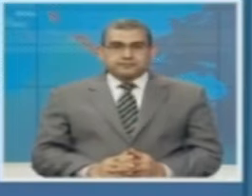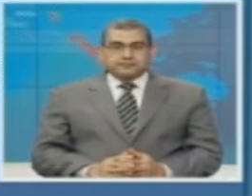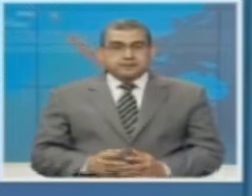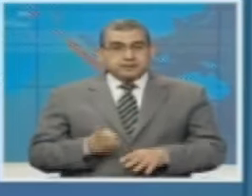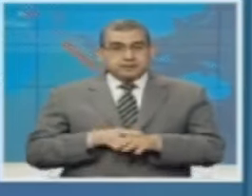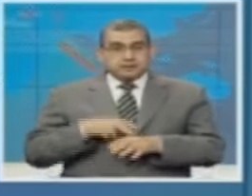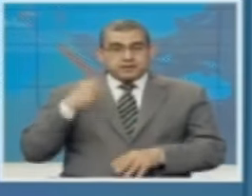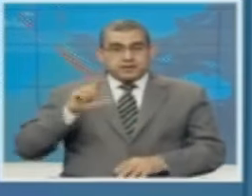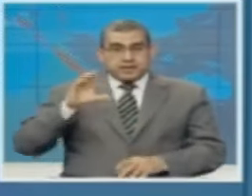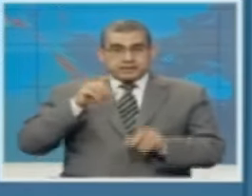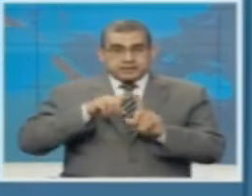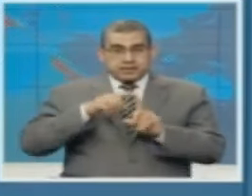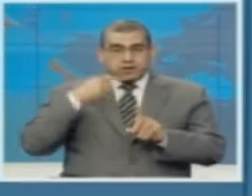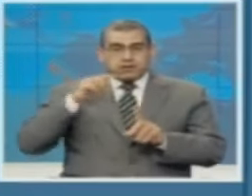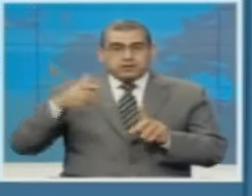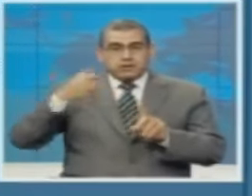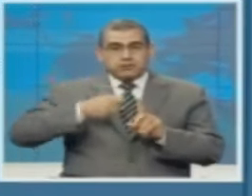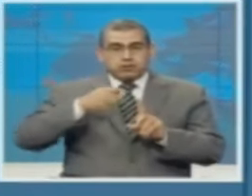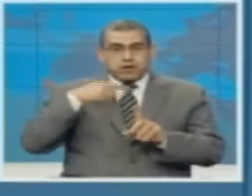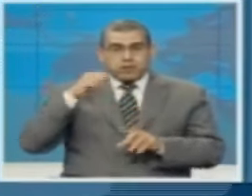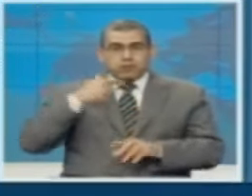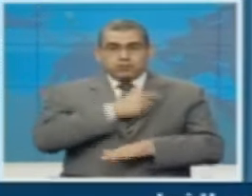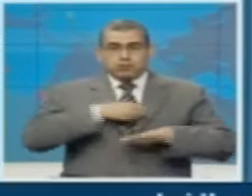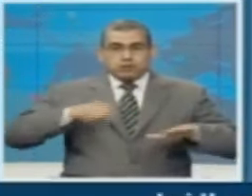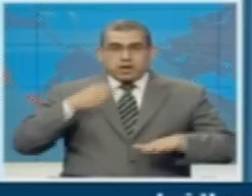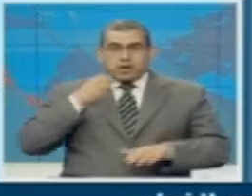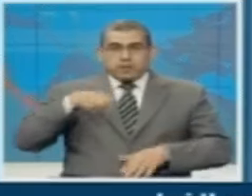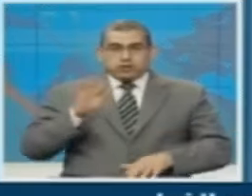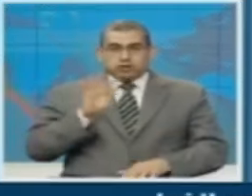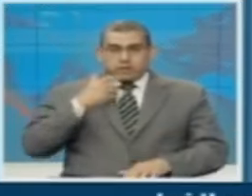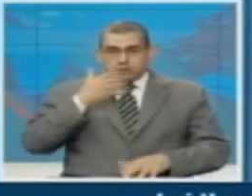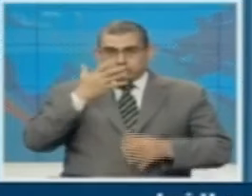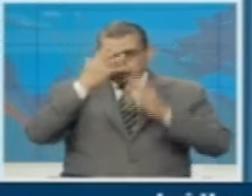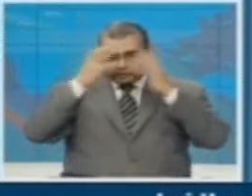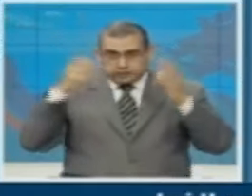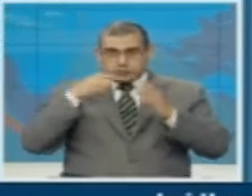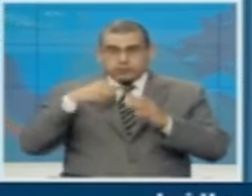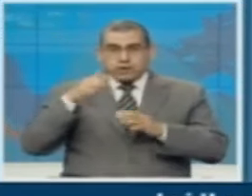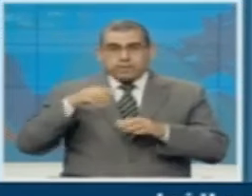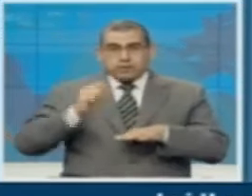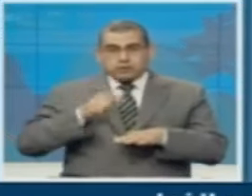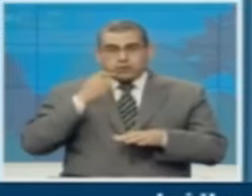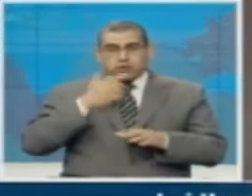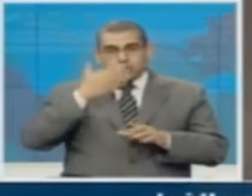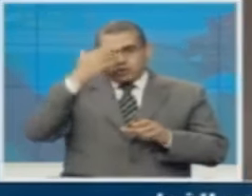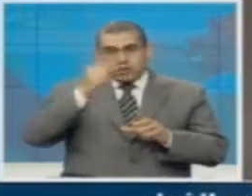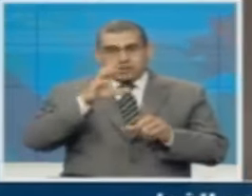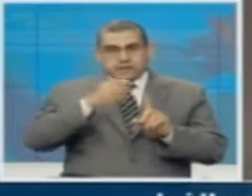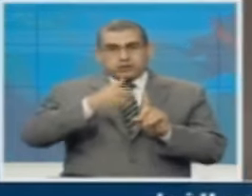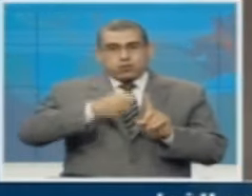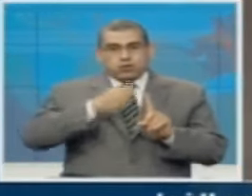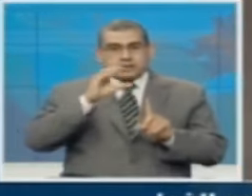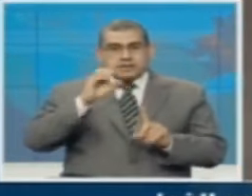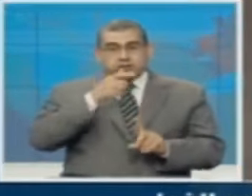هذا وقد هنأ رئيس مجلس الشيوخ المستشار عبد الوهاب عبد الرازق الرئيس عبد الفتاح السيسي بمناسبة عيد الفطر المبارك، وأعرب